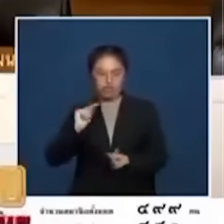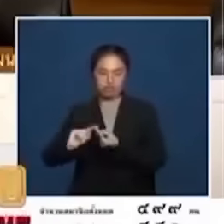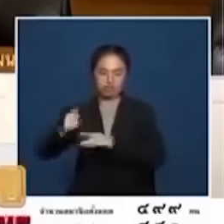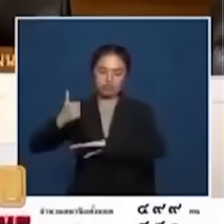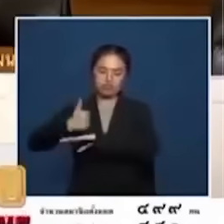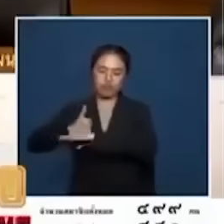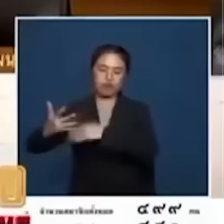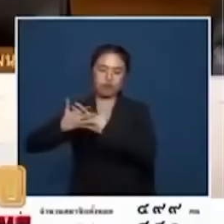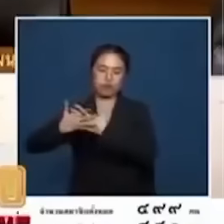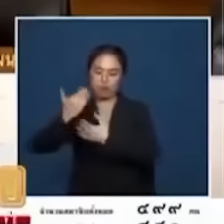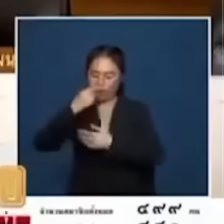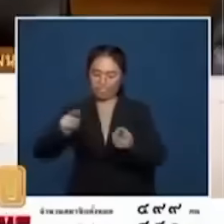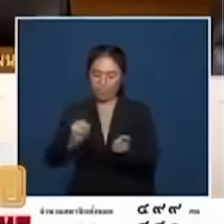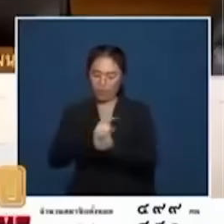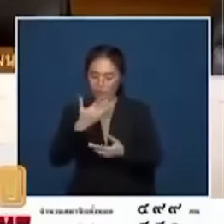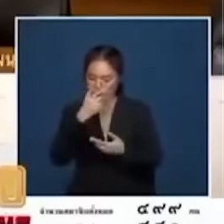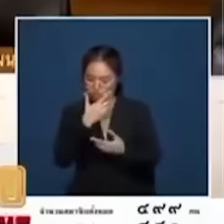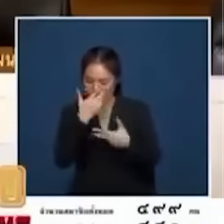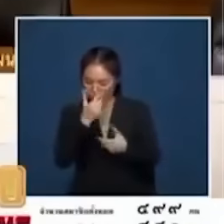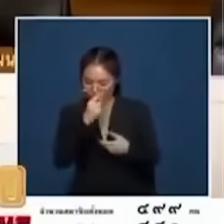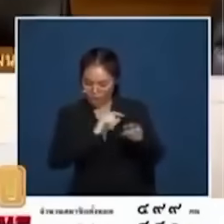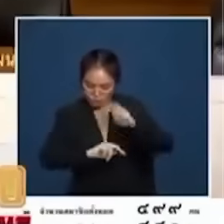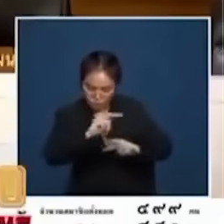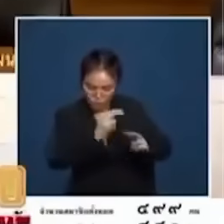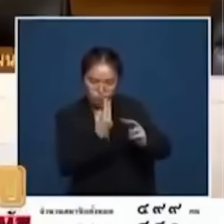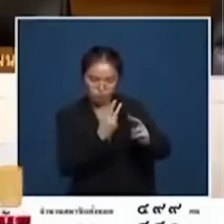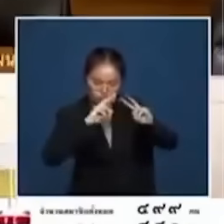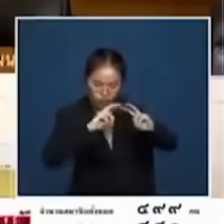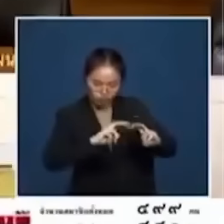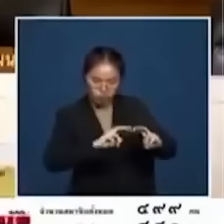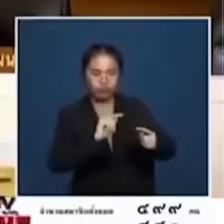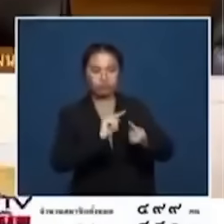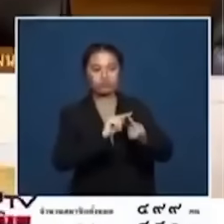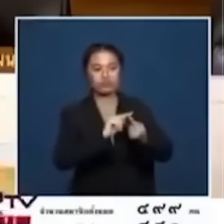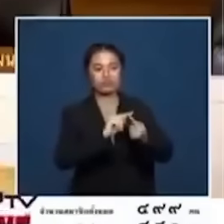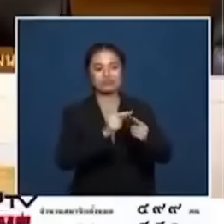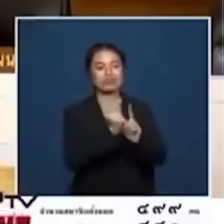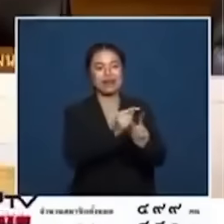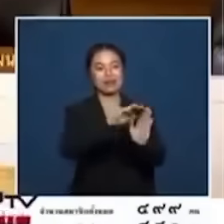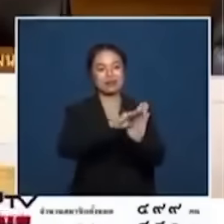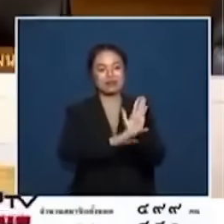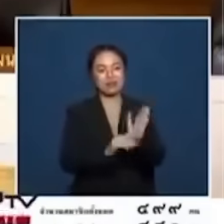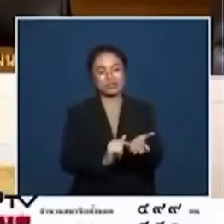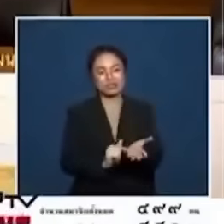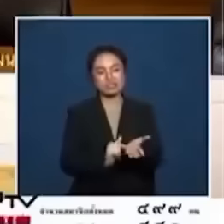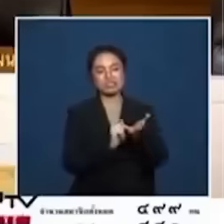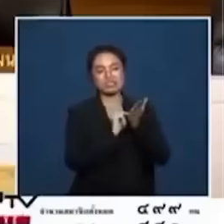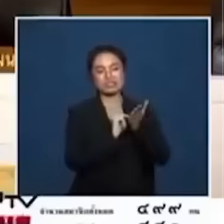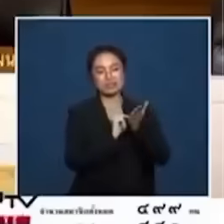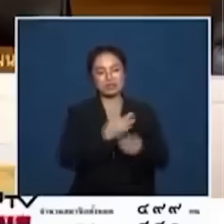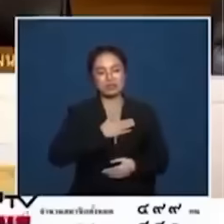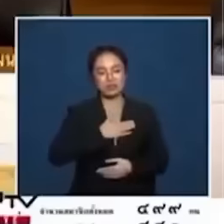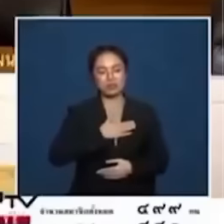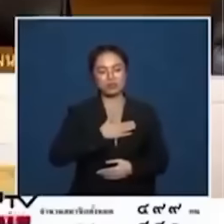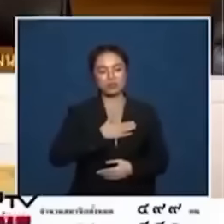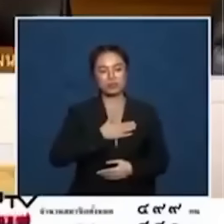ช้หนุนใช้ห่มมีเท่านั้นนั่นคือนักโทษคนอื่นๆเป็นแบบนั้นเพราะฉะนั้นท่านจะมา